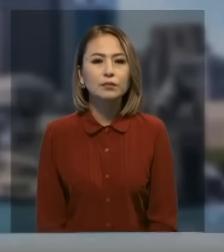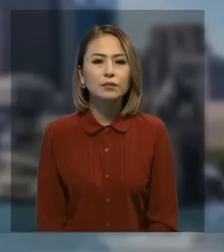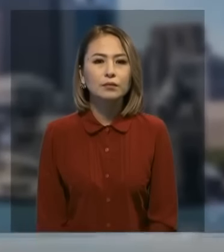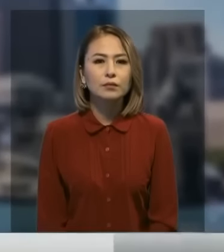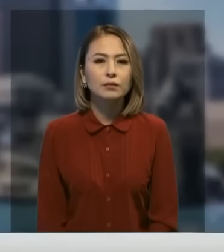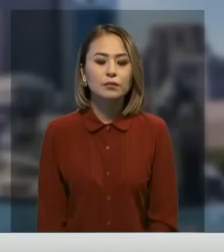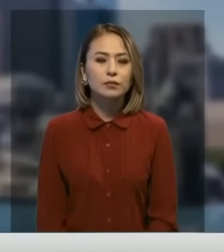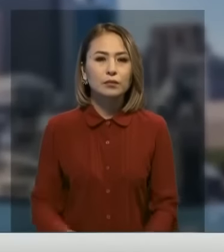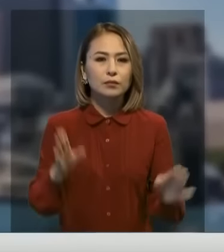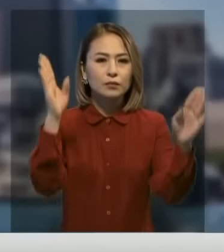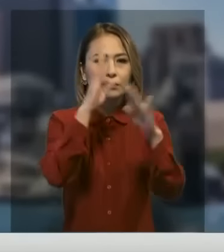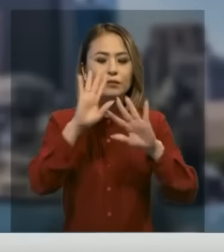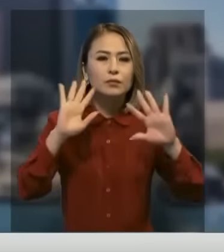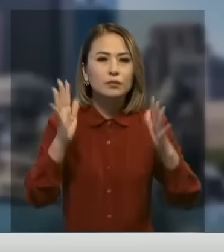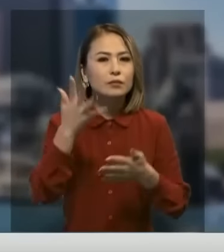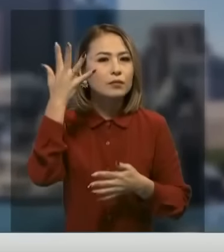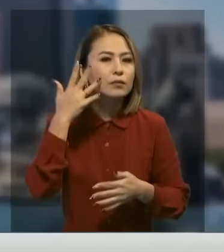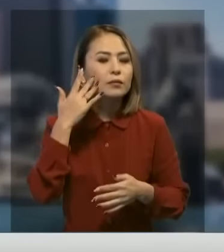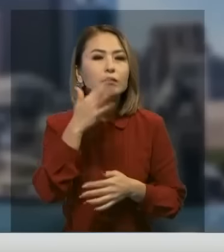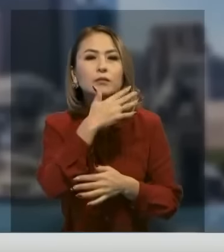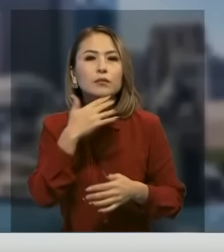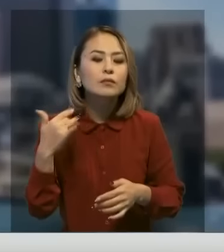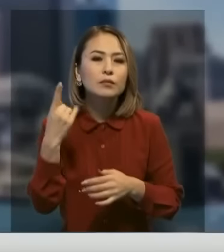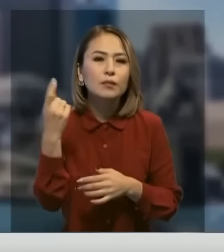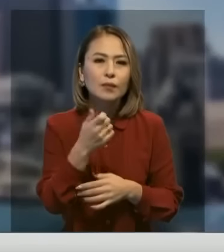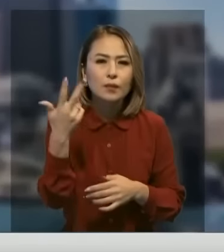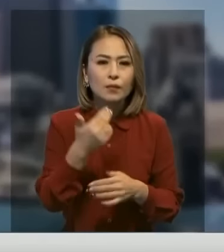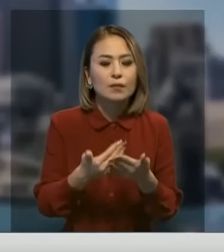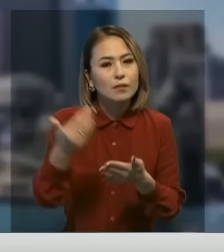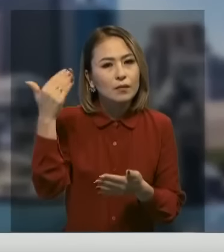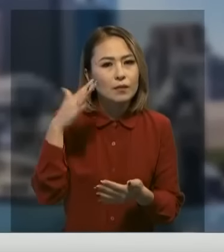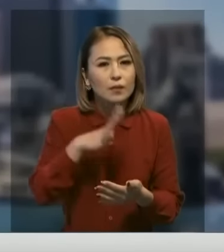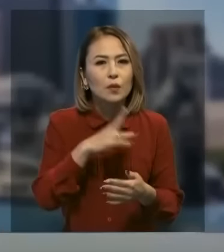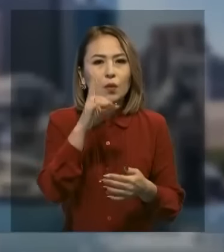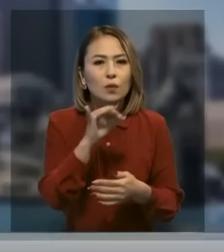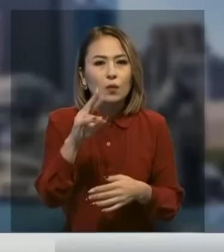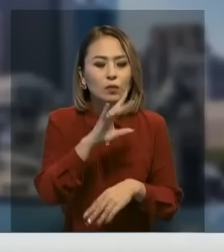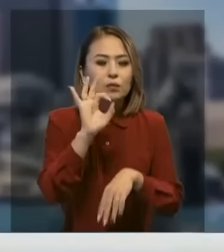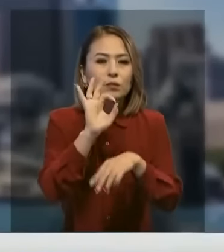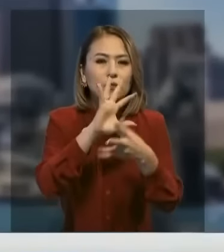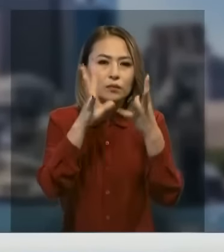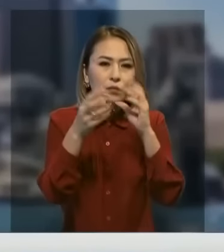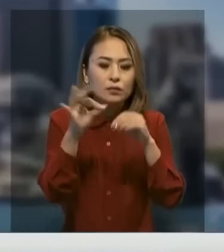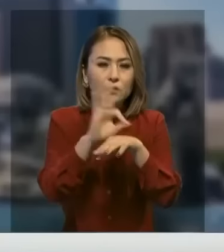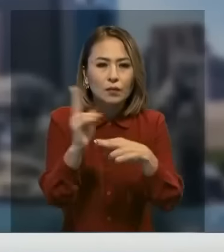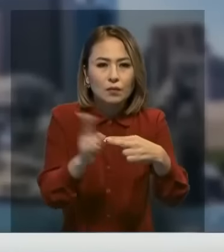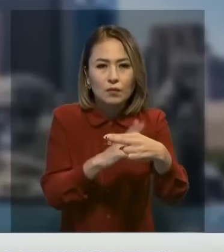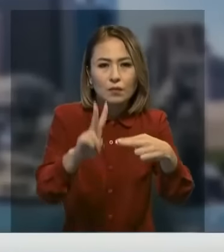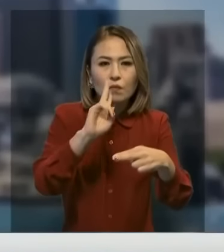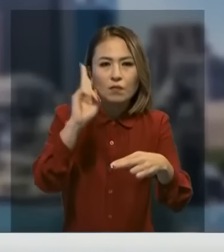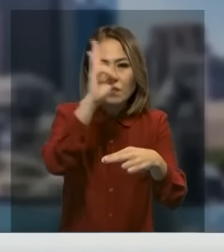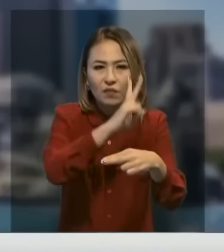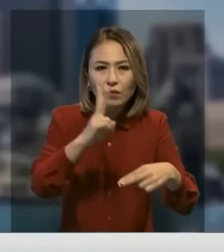Табиғи апаттың өзі бірнеше күнге, көп болса бірнеше аптаға созылады емес пе? Ал COVID-пен күресіп жатқанымызға 2 жыл болды.